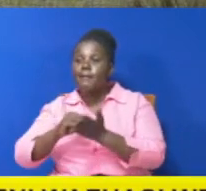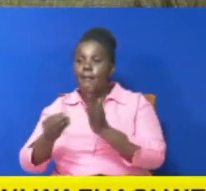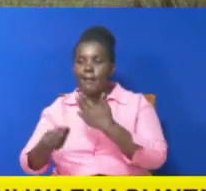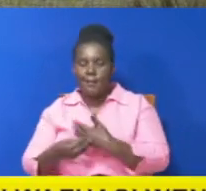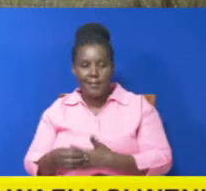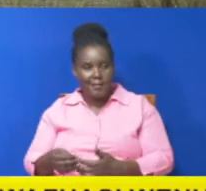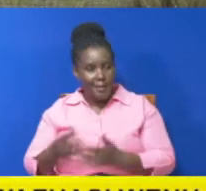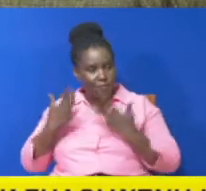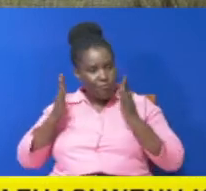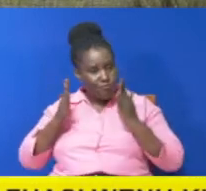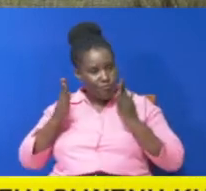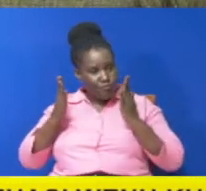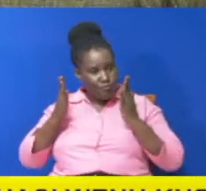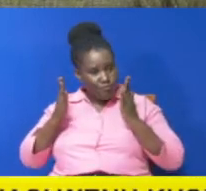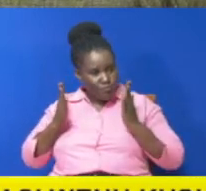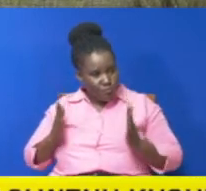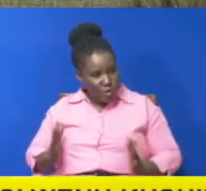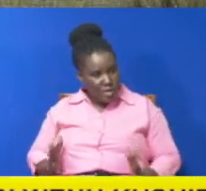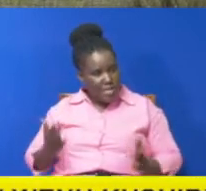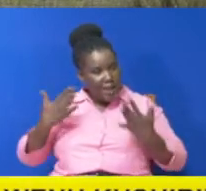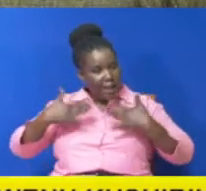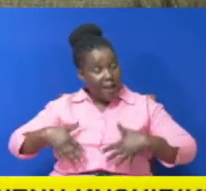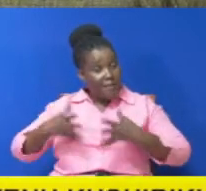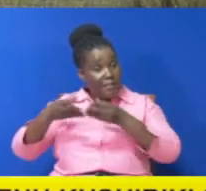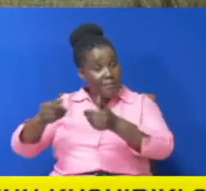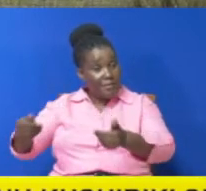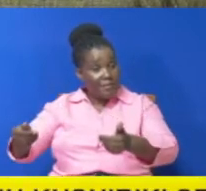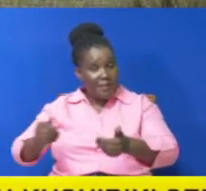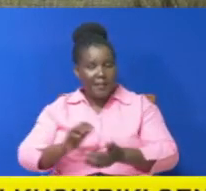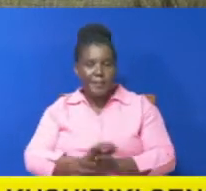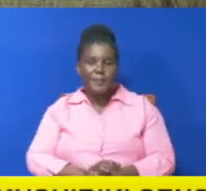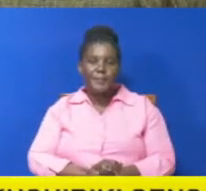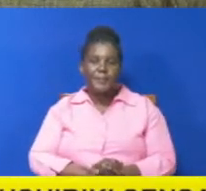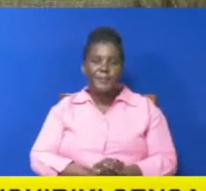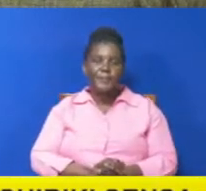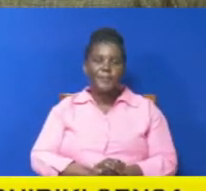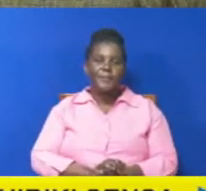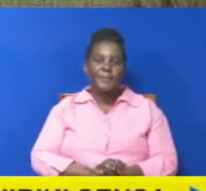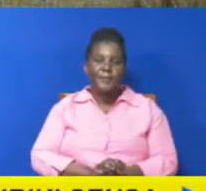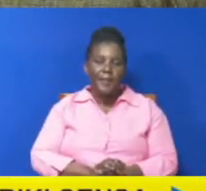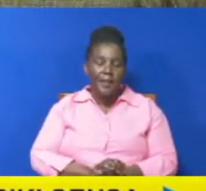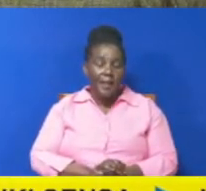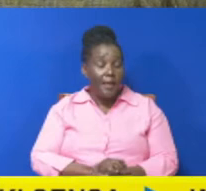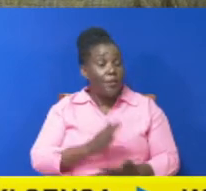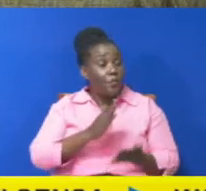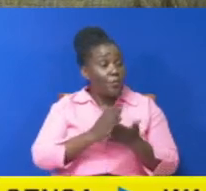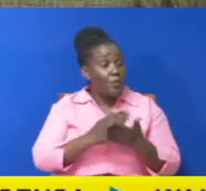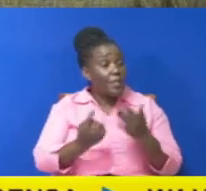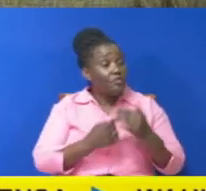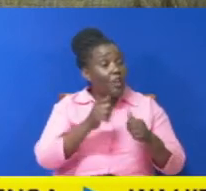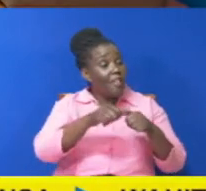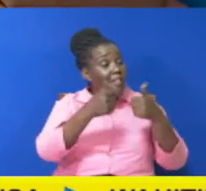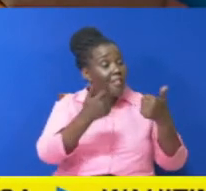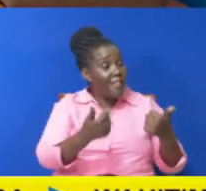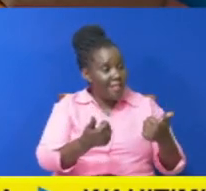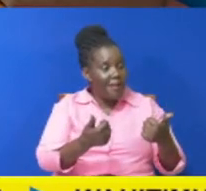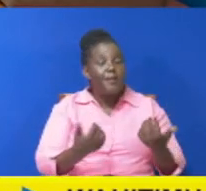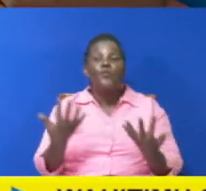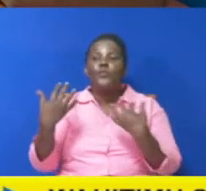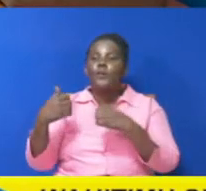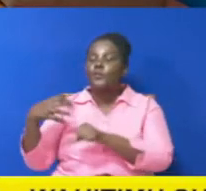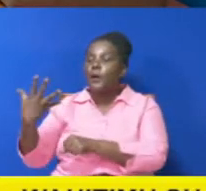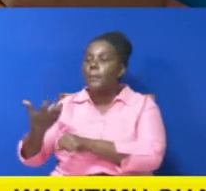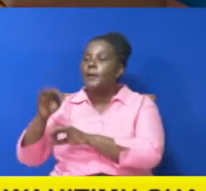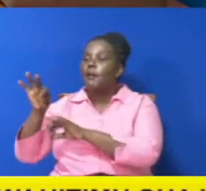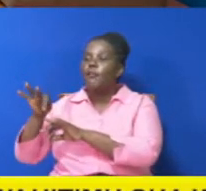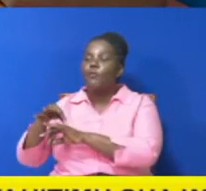ambavyo uhai mahusiano unaweza ukaolewa tena, lakini mtu akitoa uhai wako utaupata wapi? Kuna mwingine